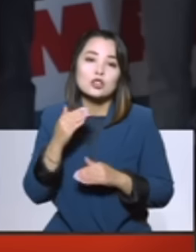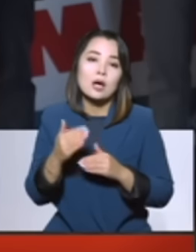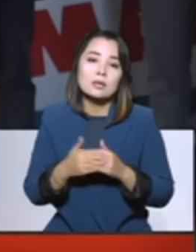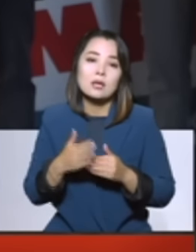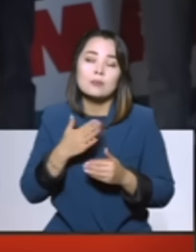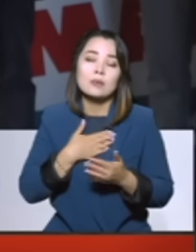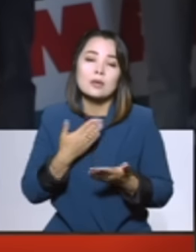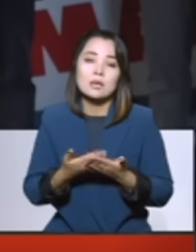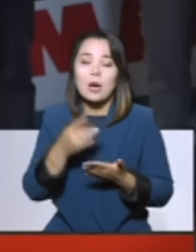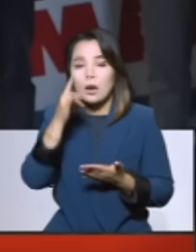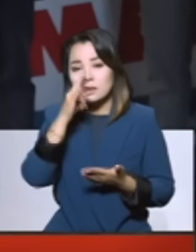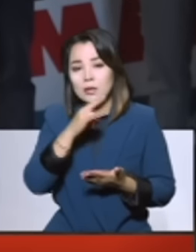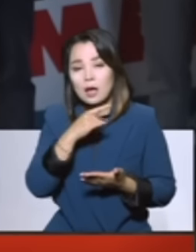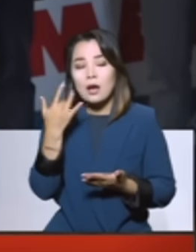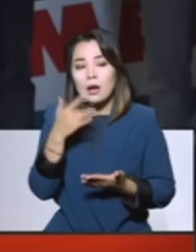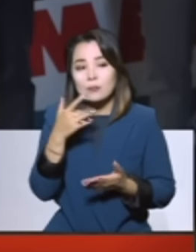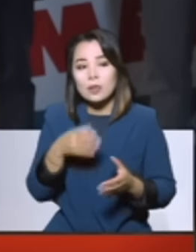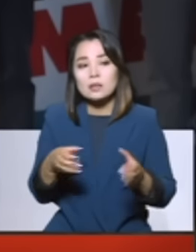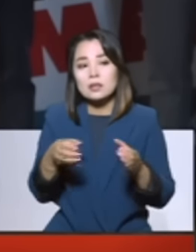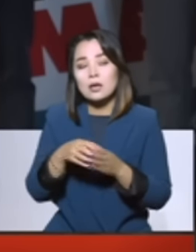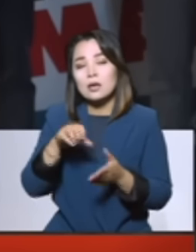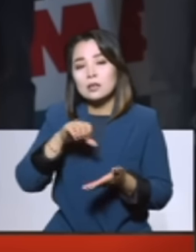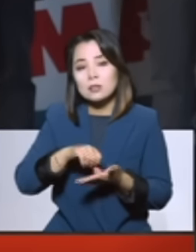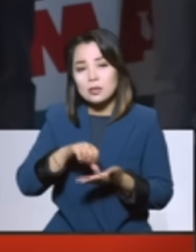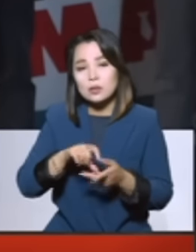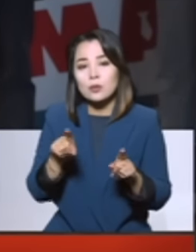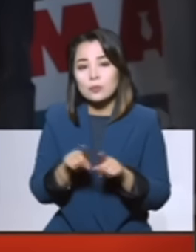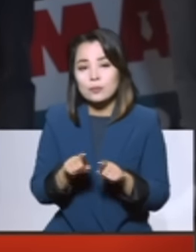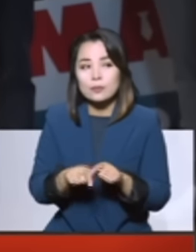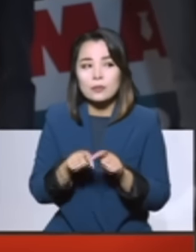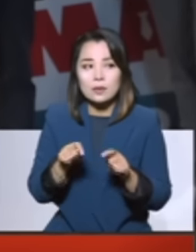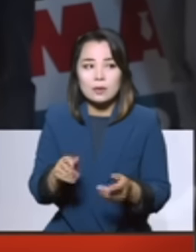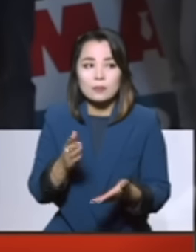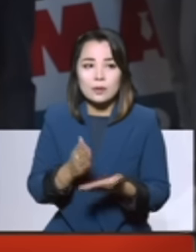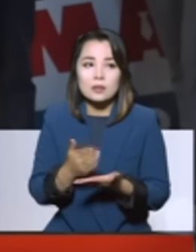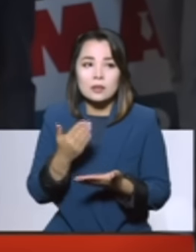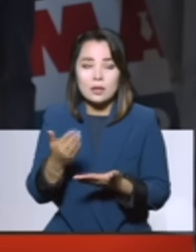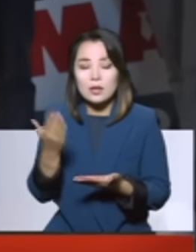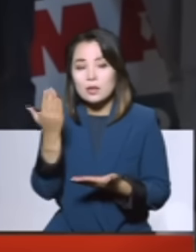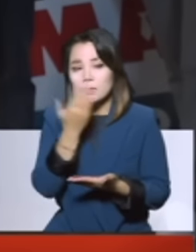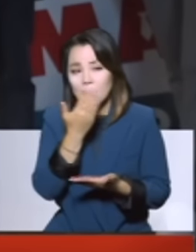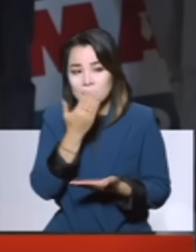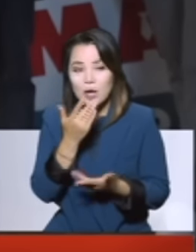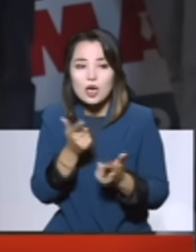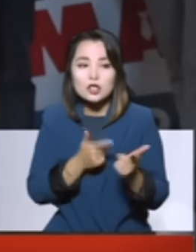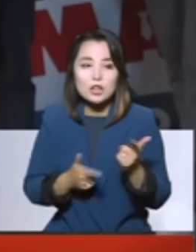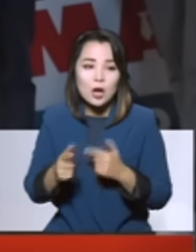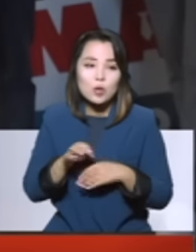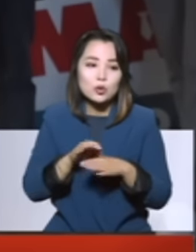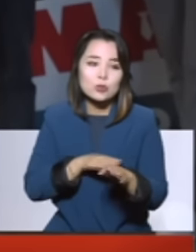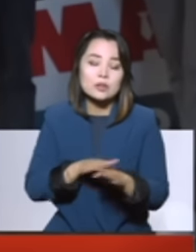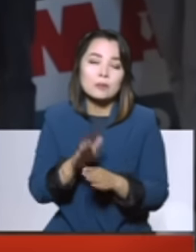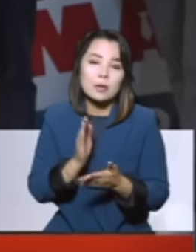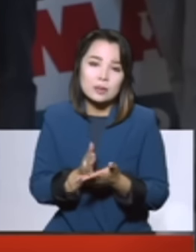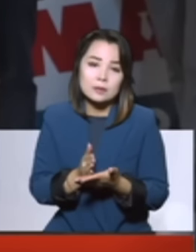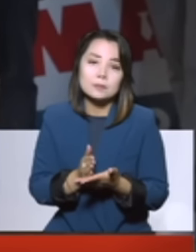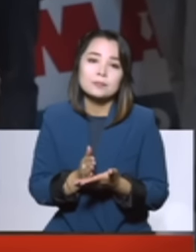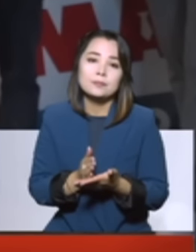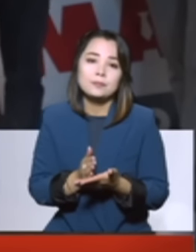мысалы Қазақстан-Америка сопродукция «Countdown to Chaos» деген фильмге қазір дайындық жүргізіліп жатыр.